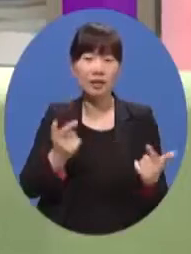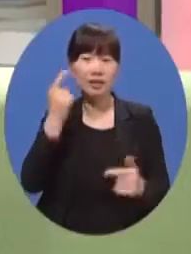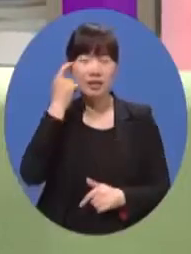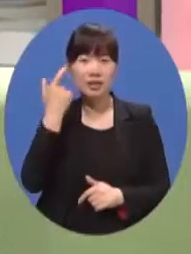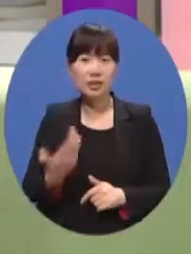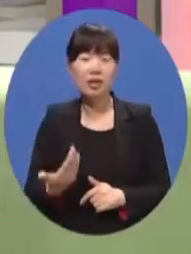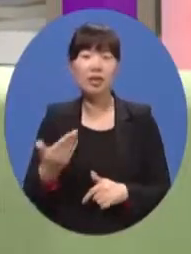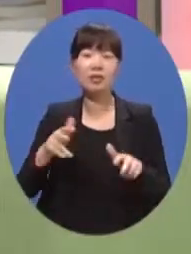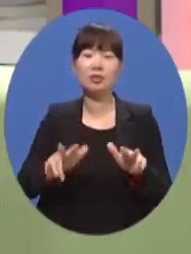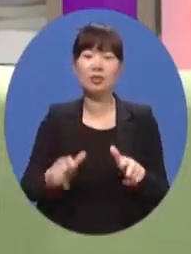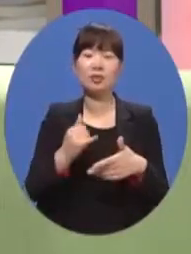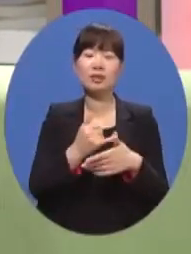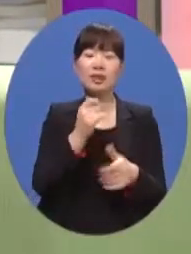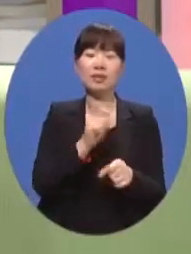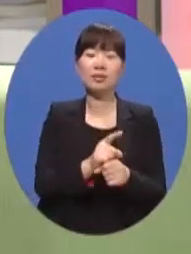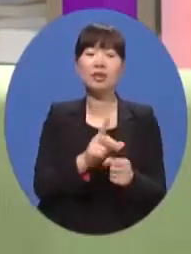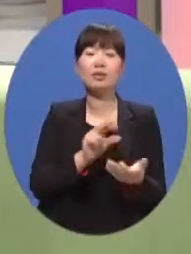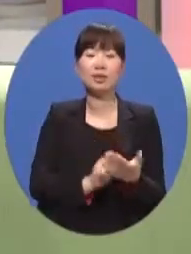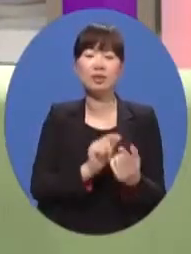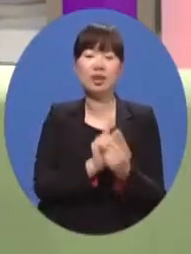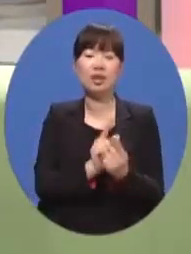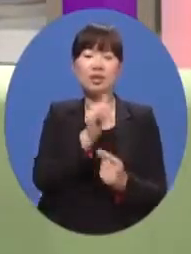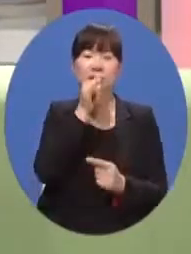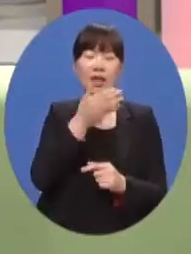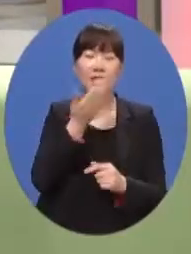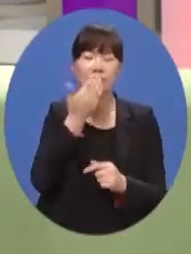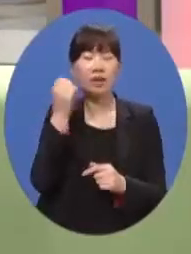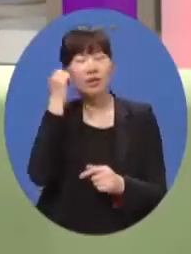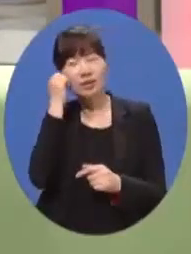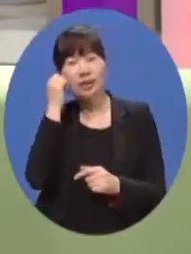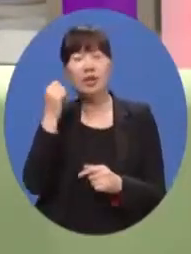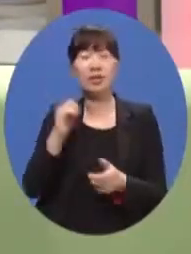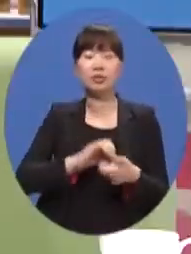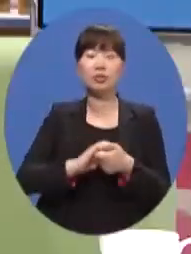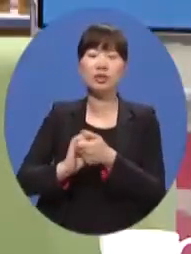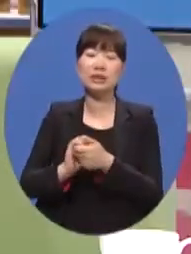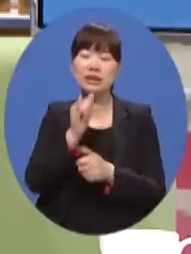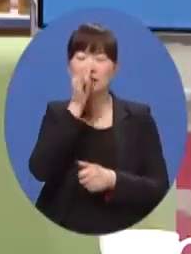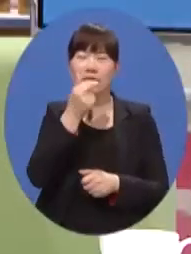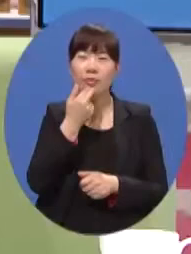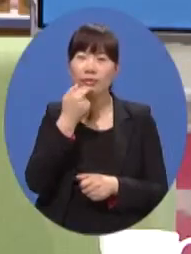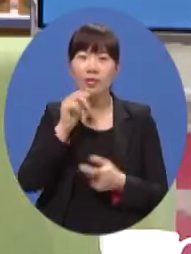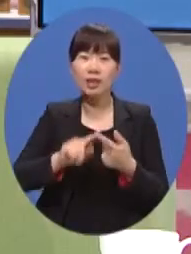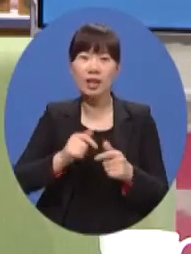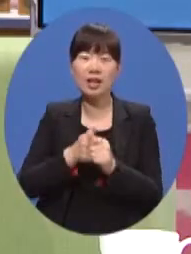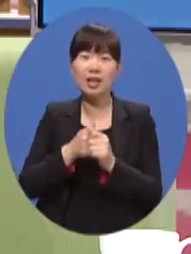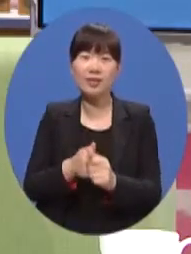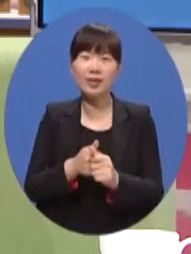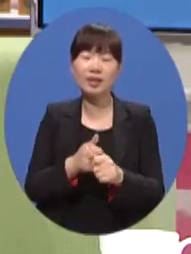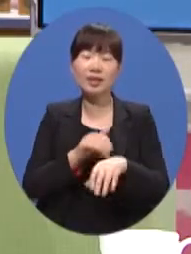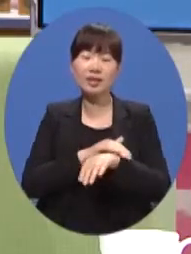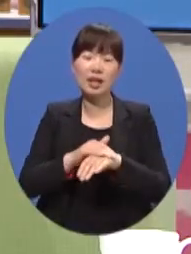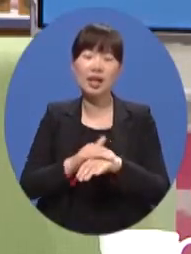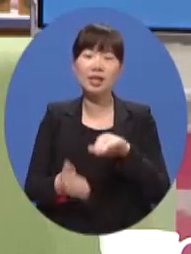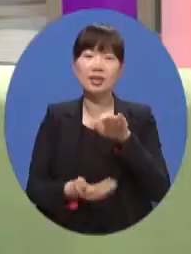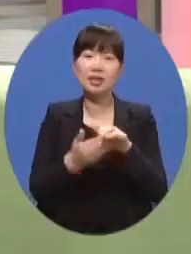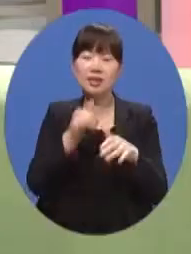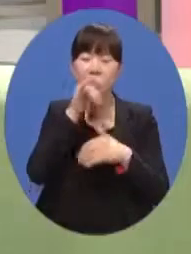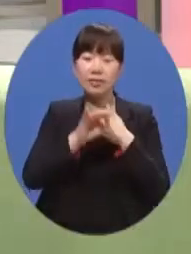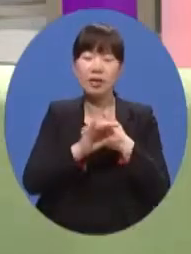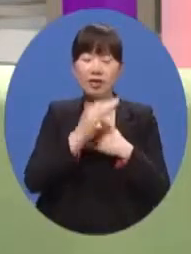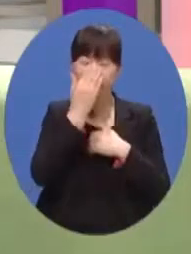사실 이제 금천이 이미 문제가 되고 있습니다만 식사와 수면이 규칙적인 거 아닌가. 이런 것들이 좀 잘 이루어지면